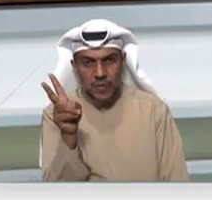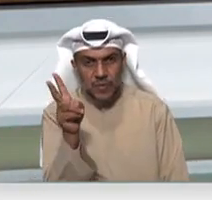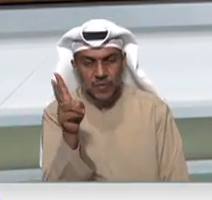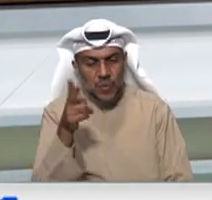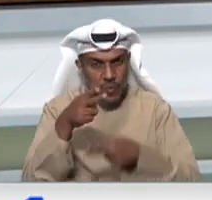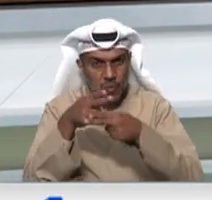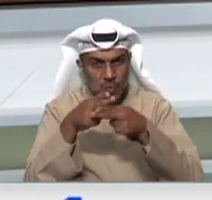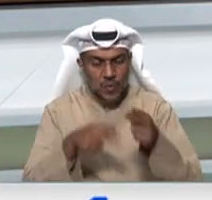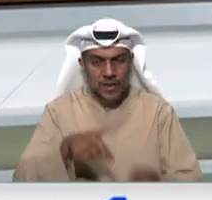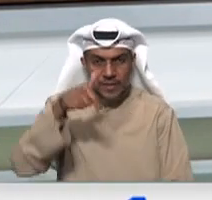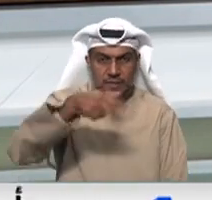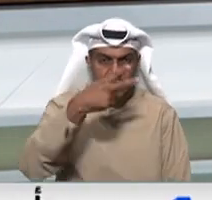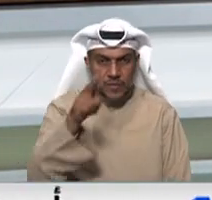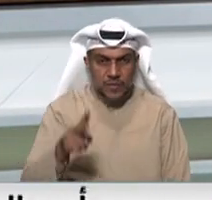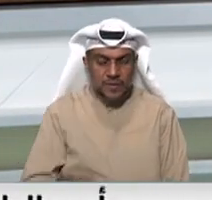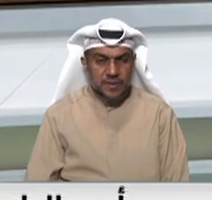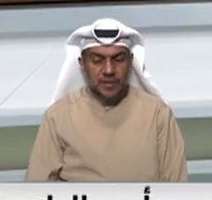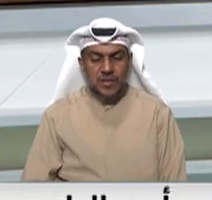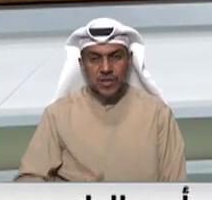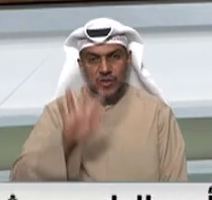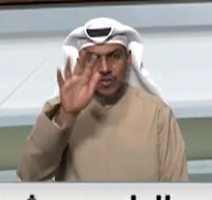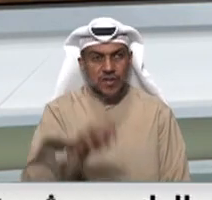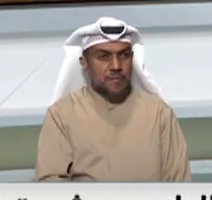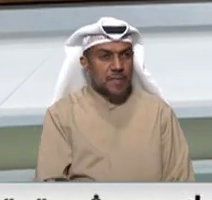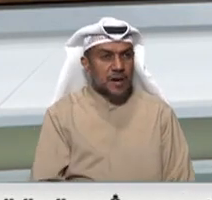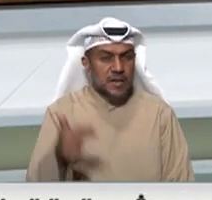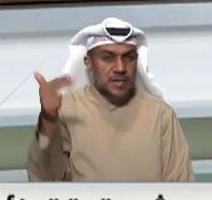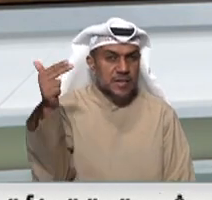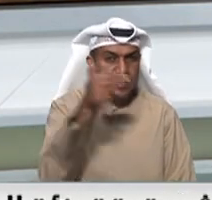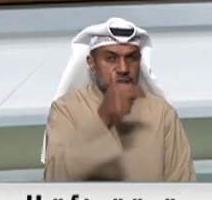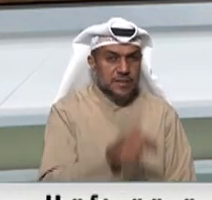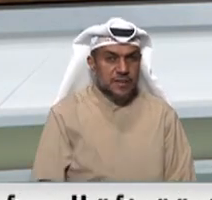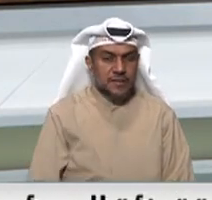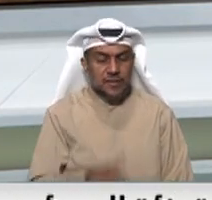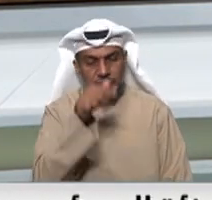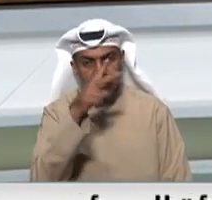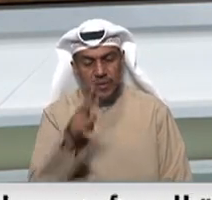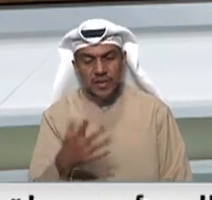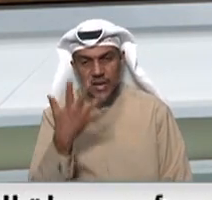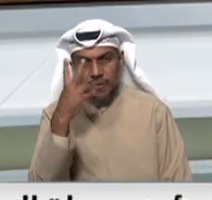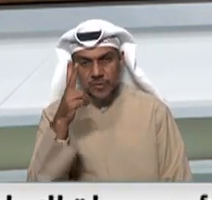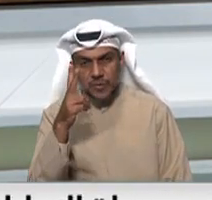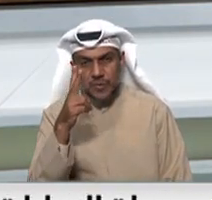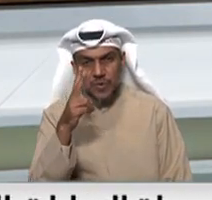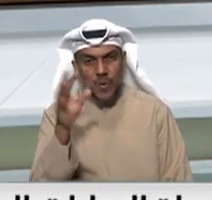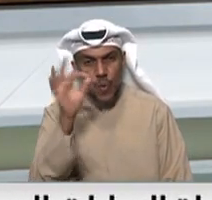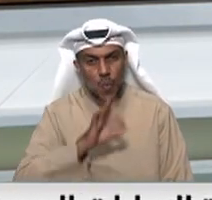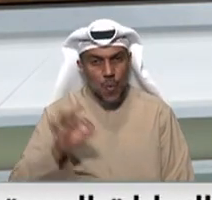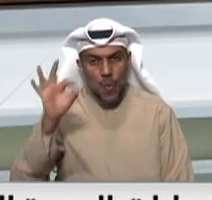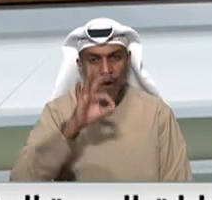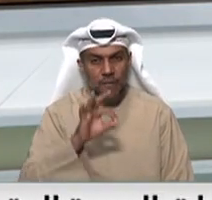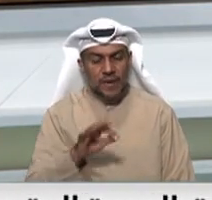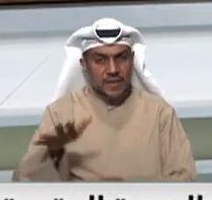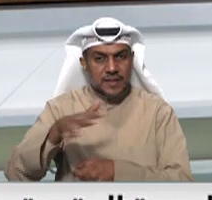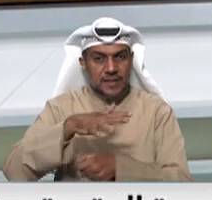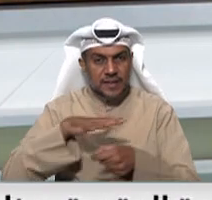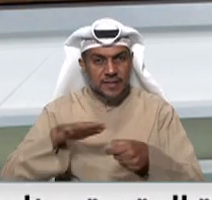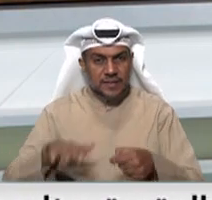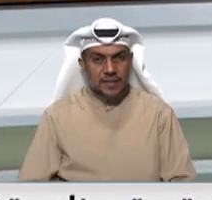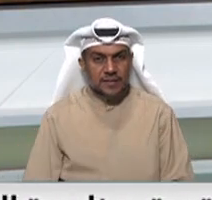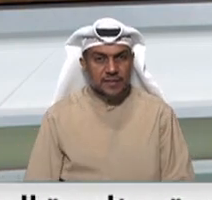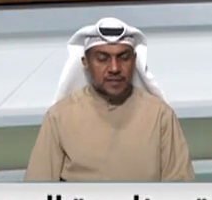الكويت، 26 بالعبدلي، شقاية السالمي 26، بالوفرة 25، جزرنا الشمالية فيلتشا وربا